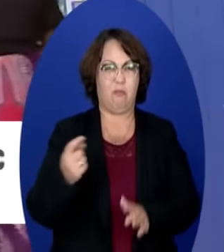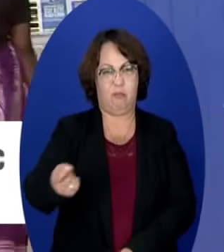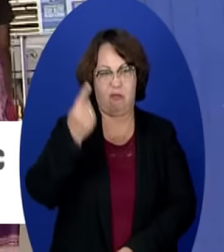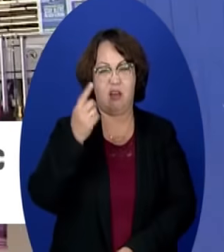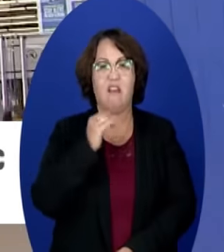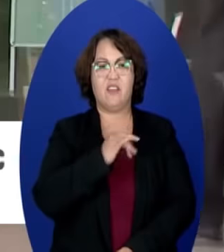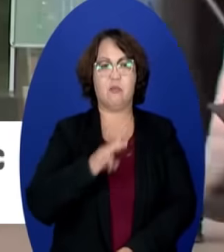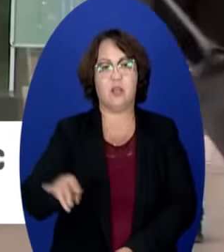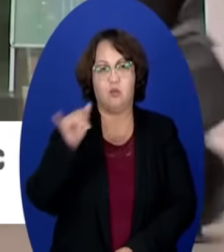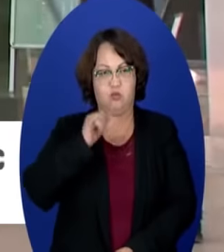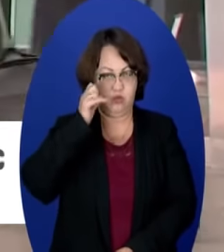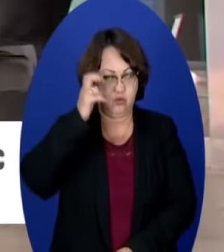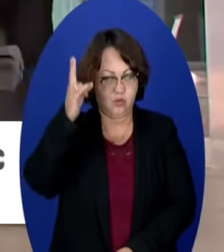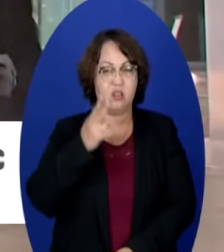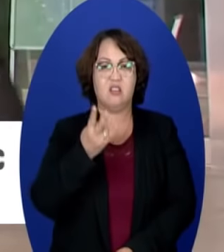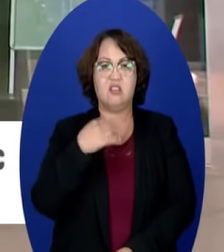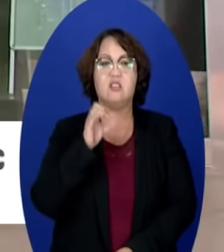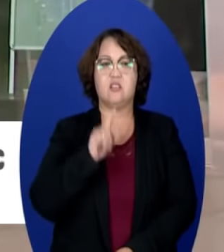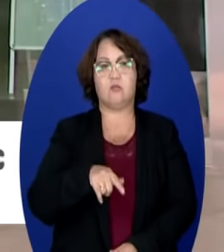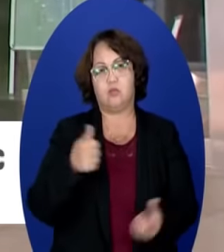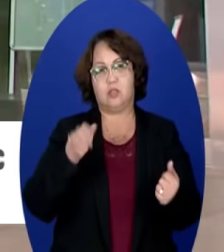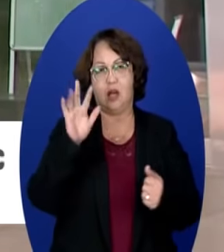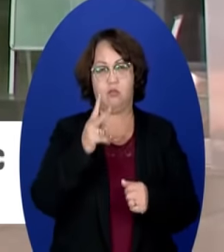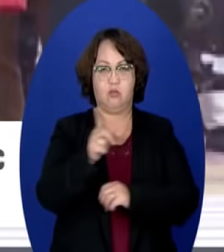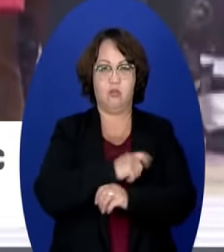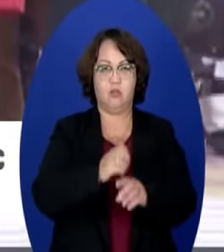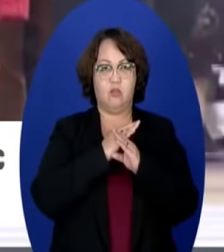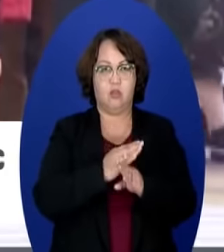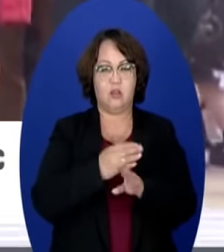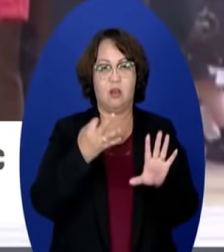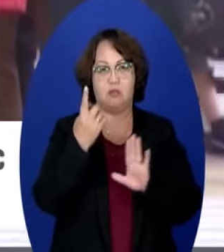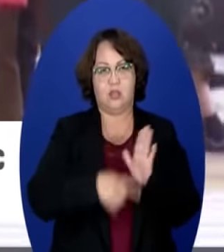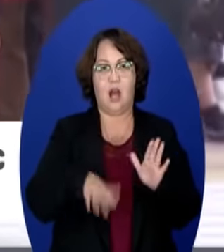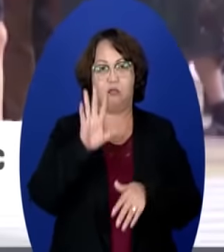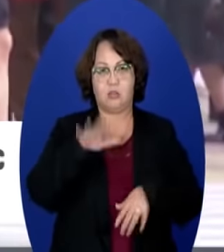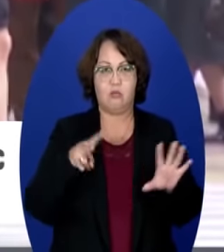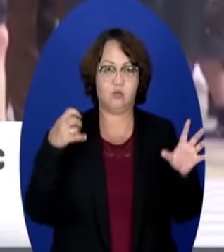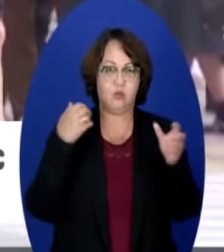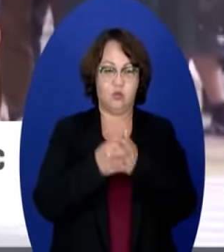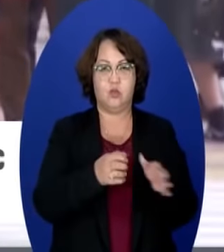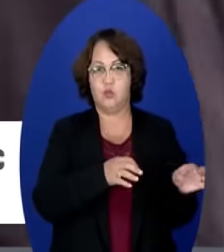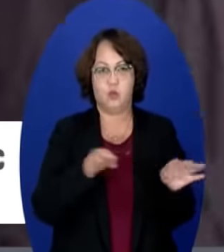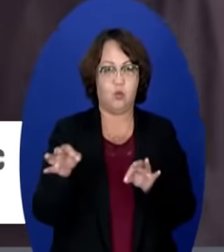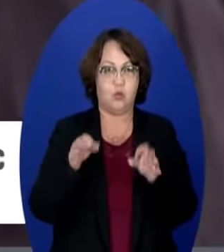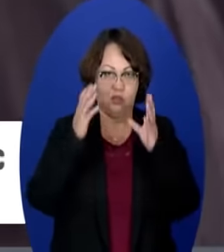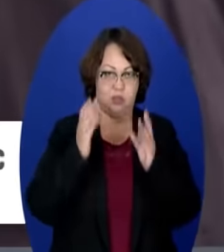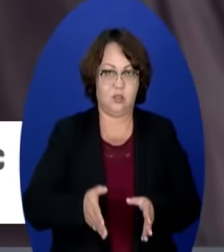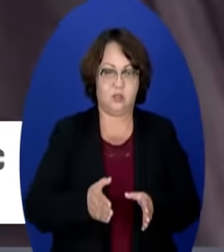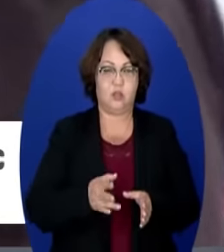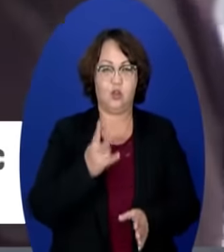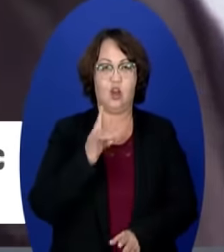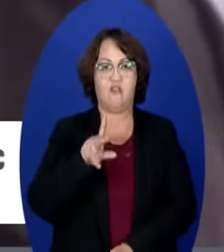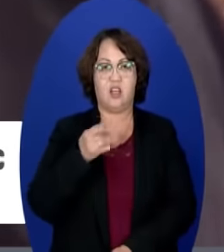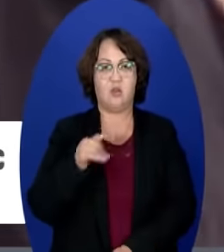Филиппиний ерөнхийлөгч нийслэл болоод бусад 12 хотод тогтоосон хүл хориог 8-р сарын 15-ны хүртэл сунгахар шийдвэрлэлээ. За, Норвегийн